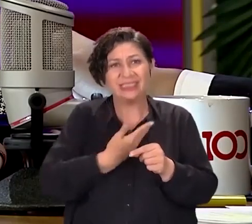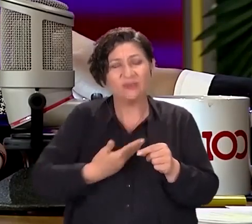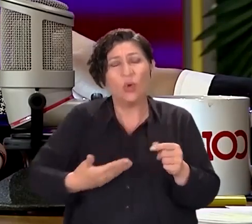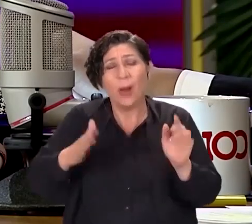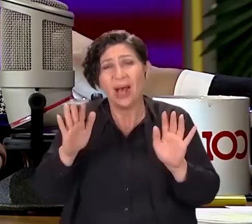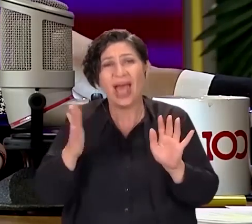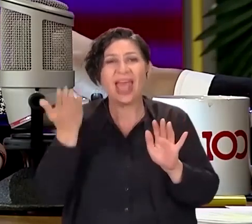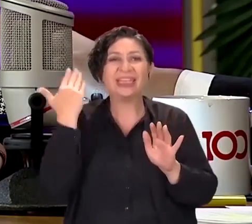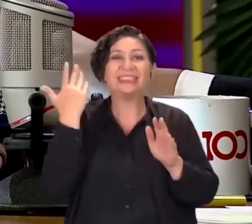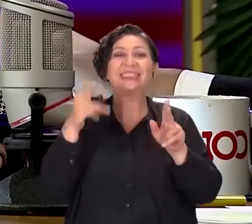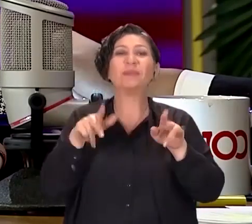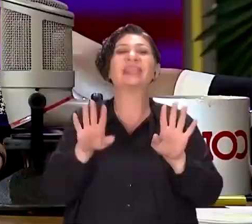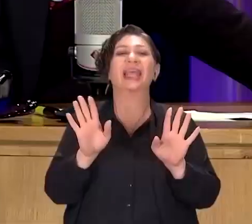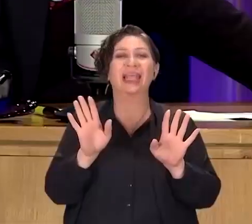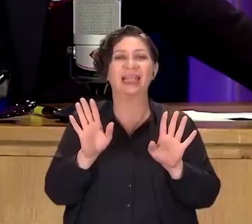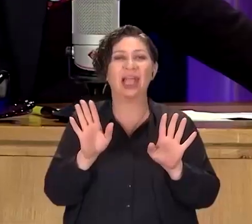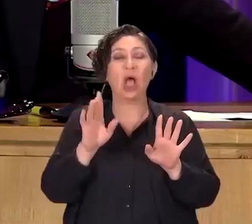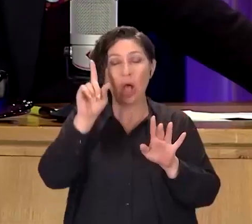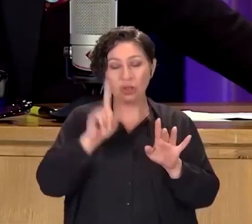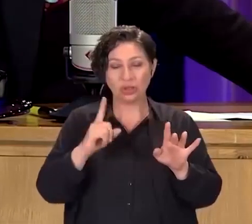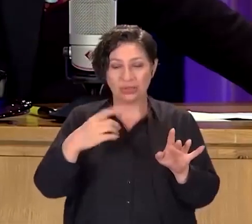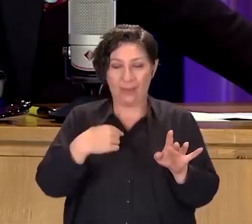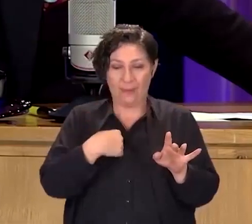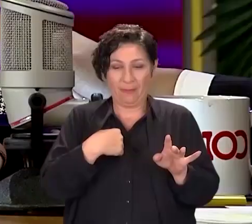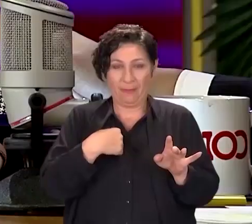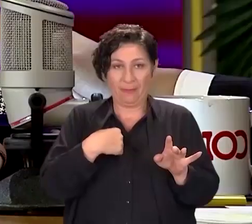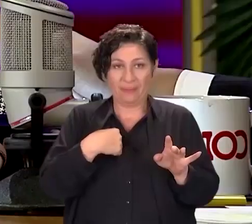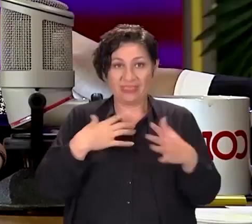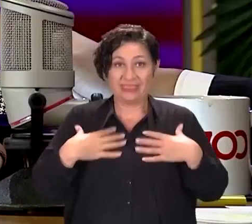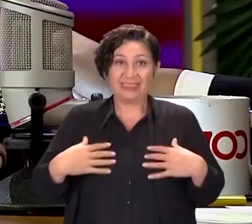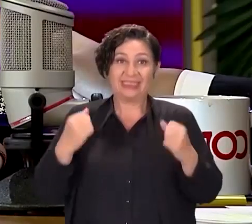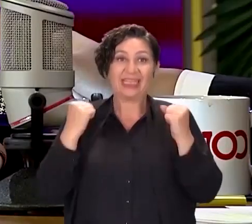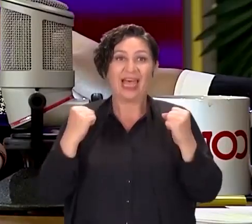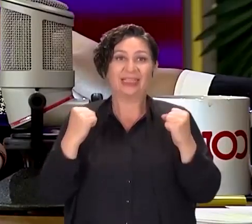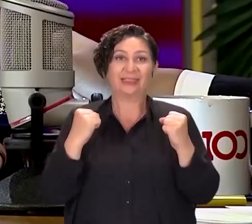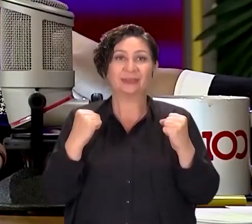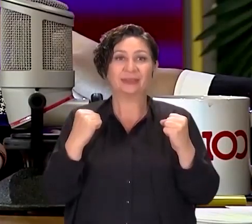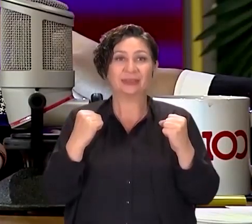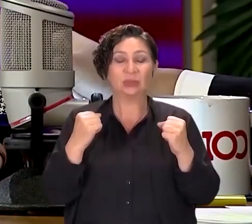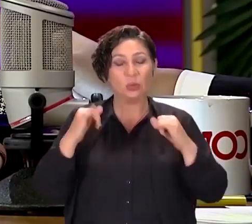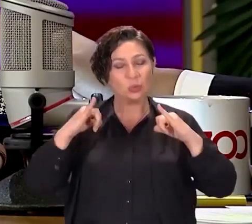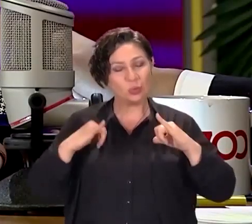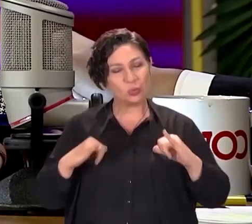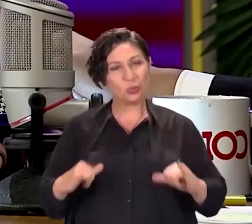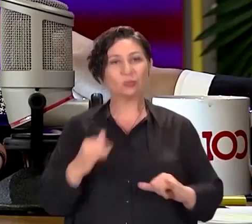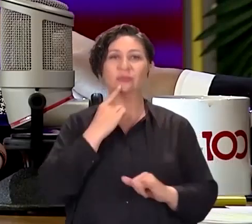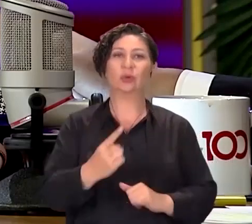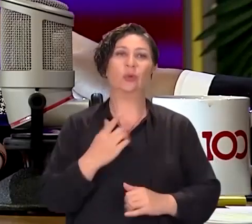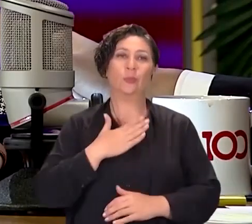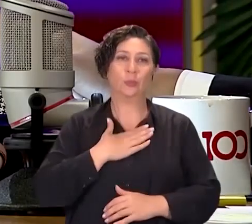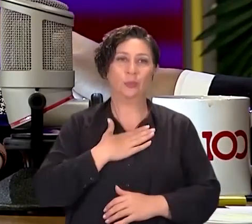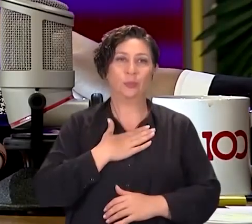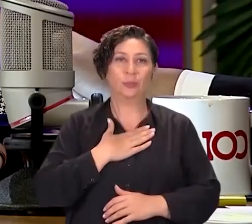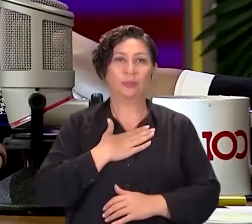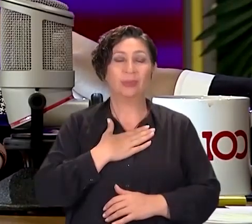seviyorum ama eskisi gibi değil. Önce diyorum ki sağlığım, huzurum diyorum.